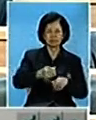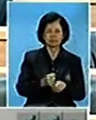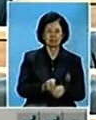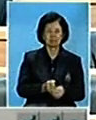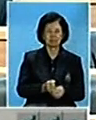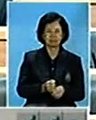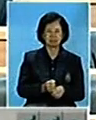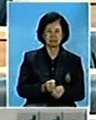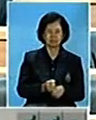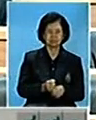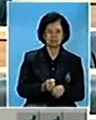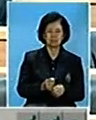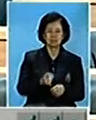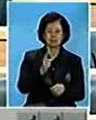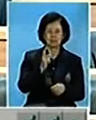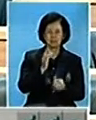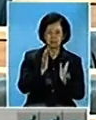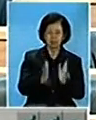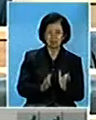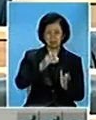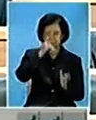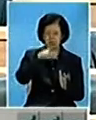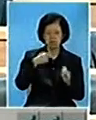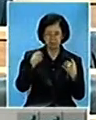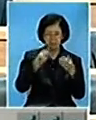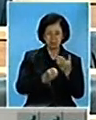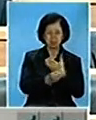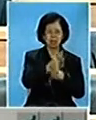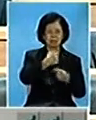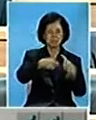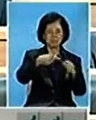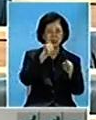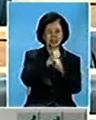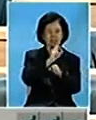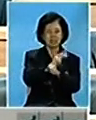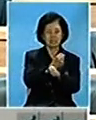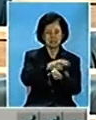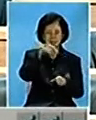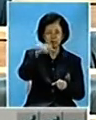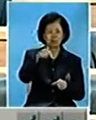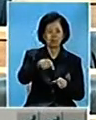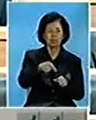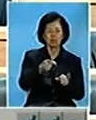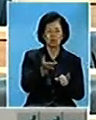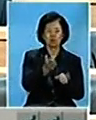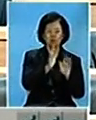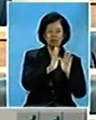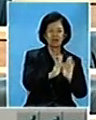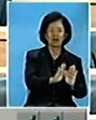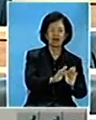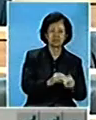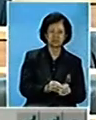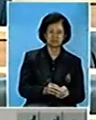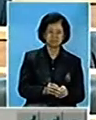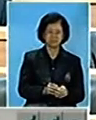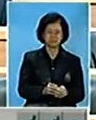หนฐานะที่เป็นคนไทยและเป็นคนที่มีโอกาสมาทำหน้าที่ตรงนี้เนี่ยนะครับก็ขอฝากท่านด้วยความเค